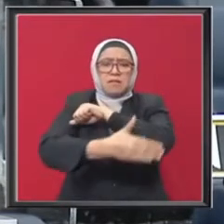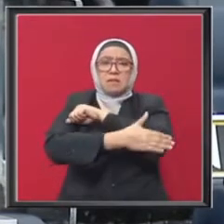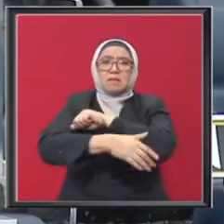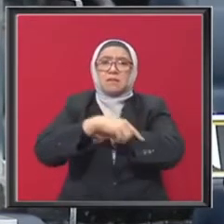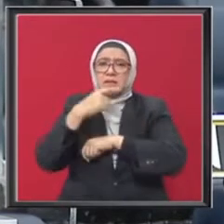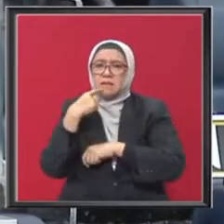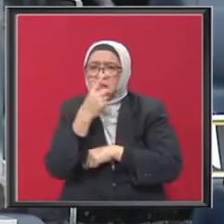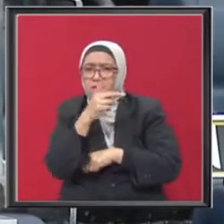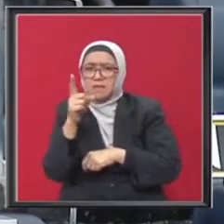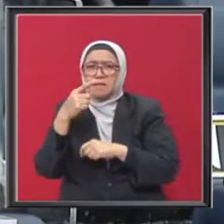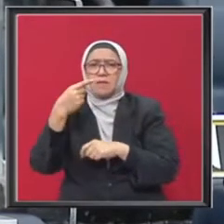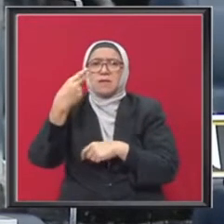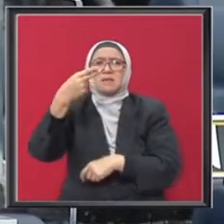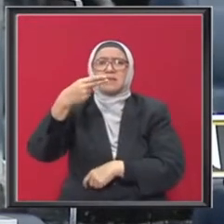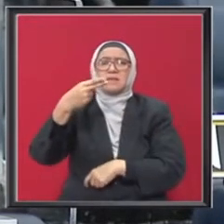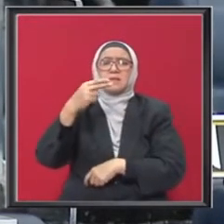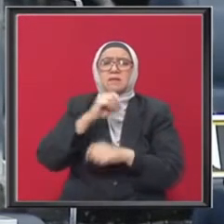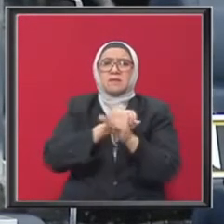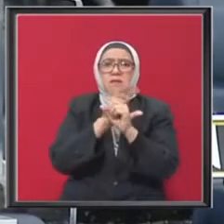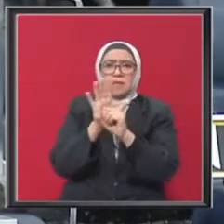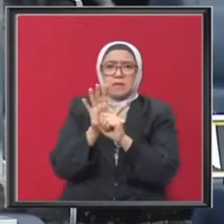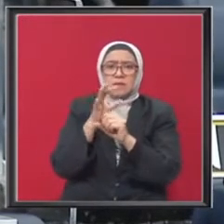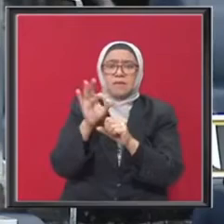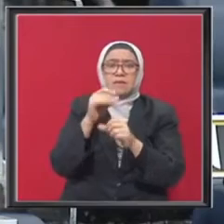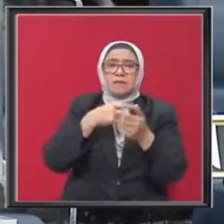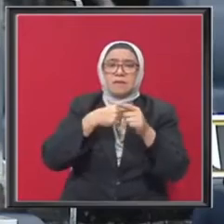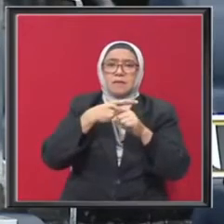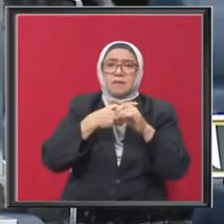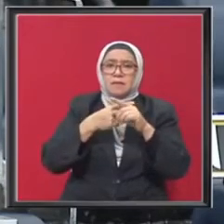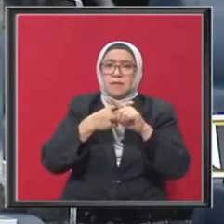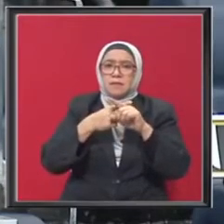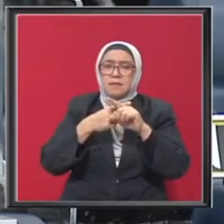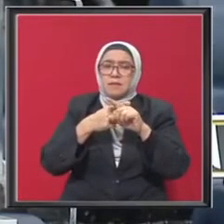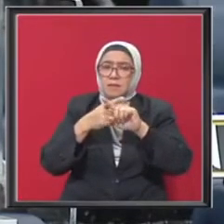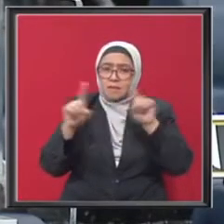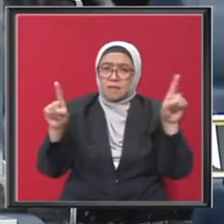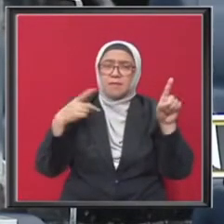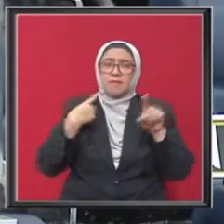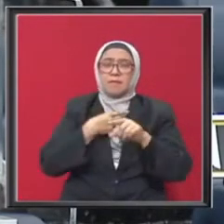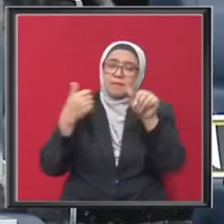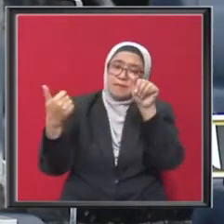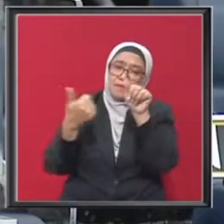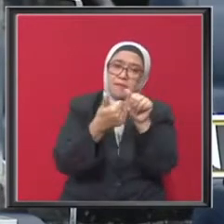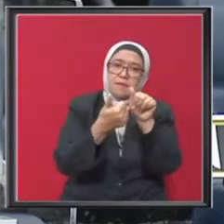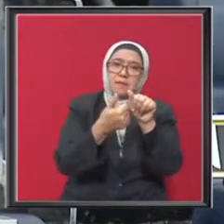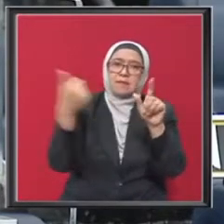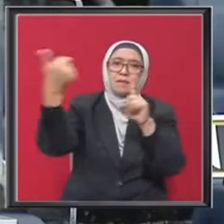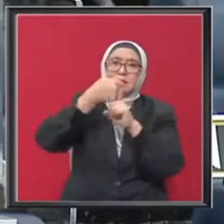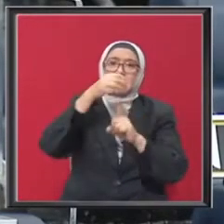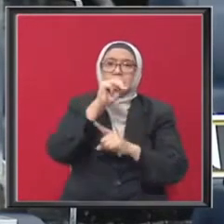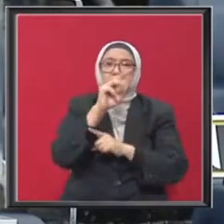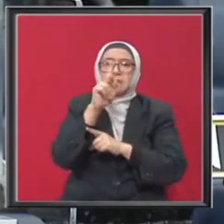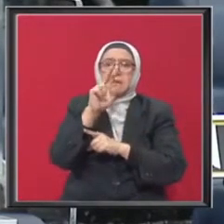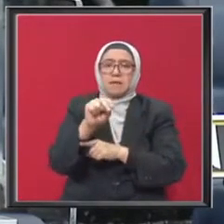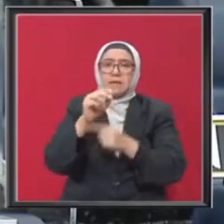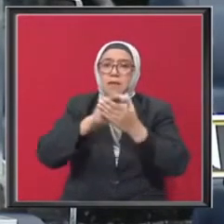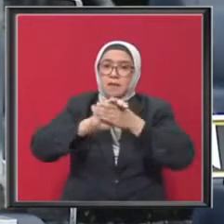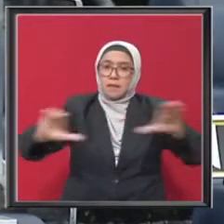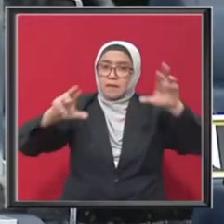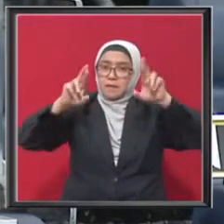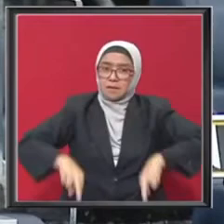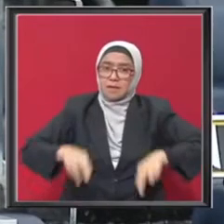hijau namun kita aku kepada MCN dan melihat bahwa kesehatan dan Raya jauh lebih penting